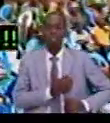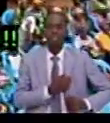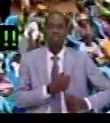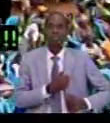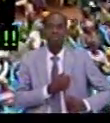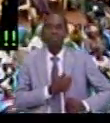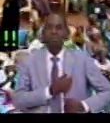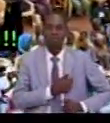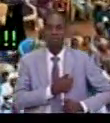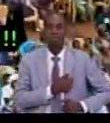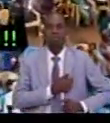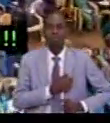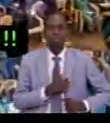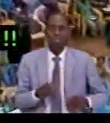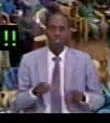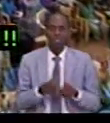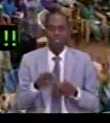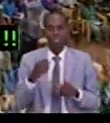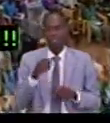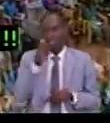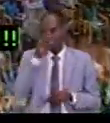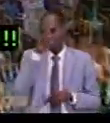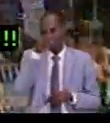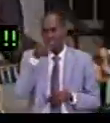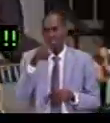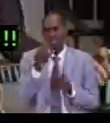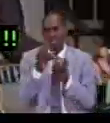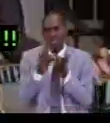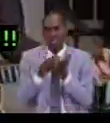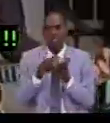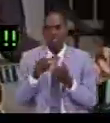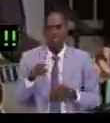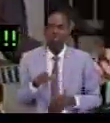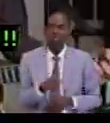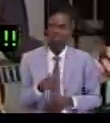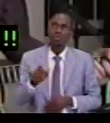l'armée. Comme l'aigle envole toi très haut.